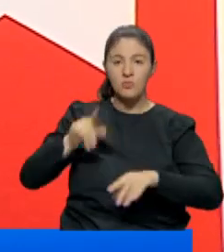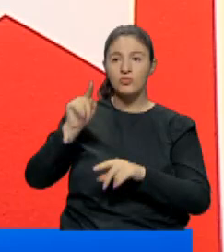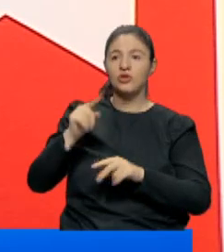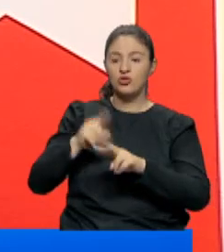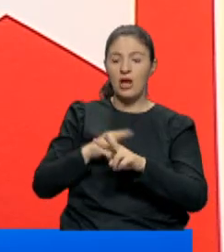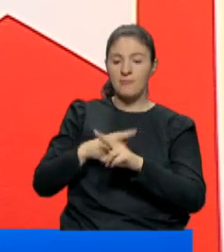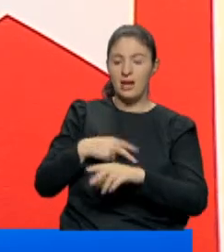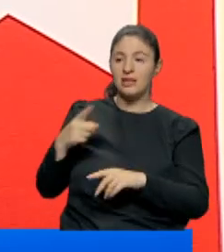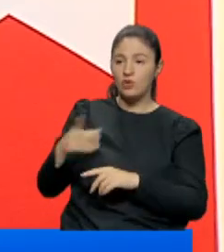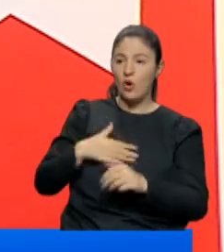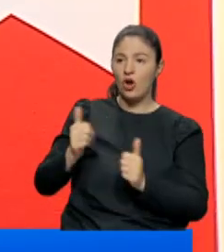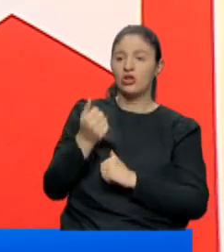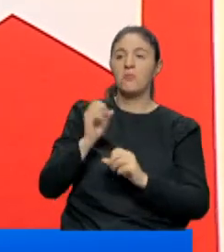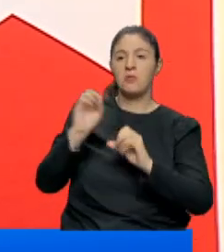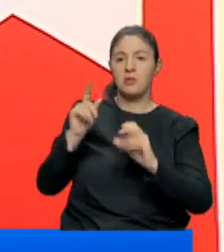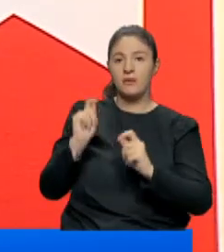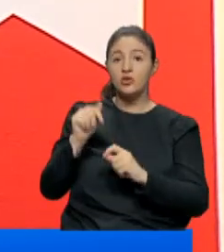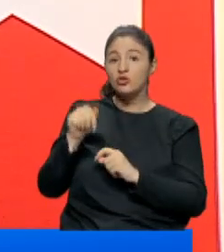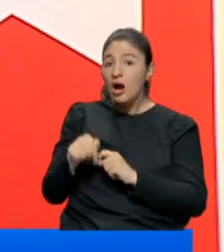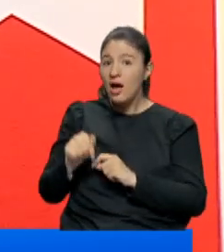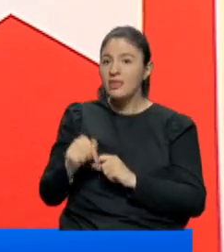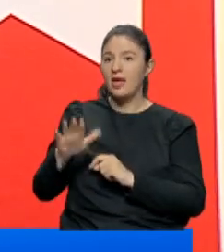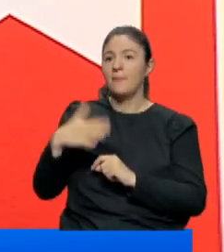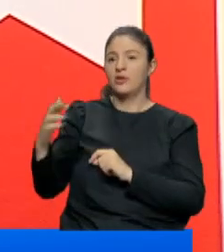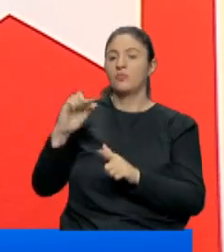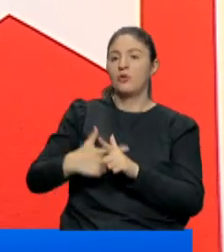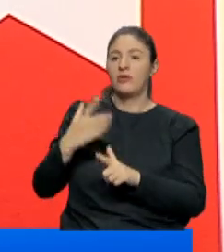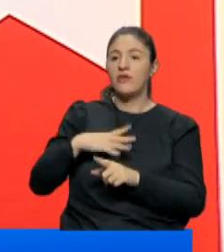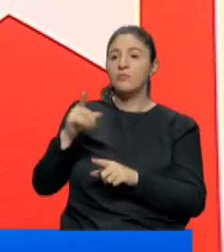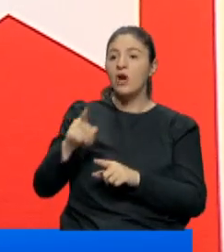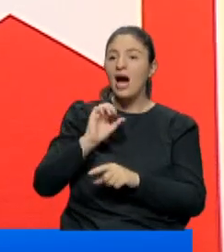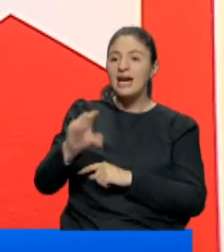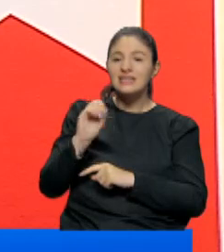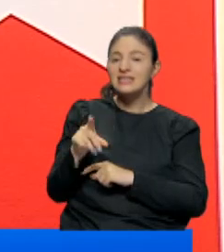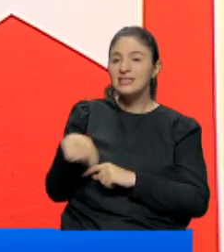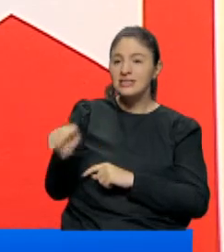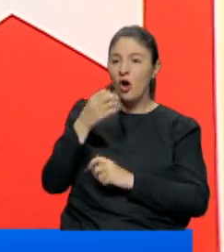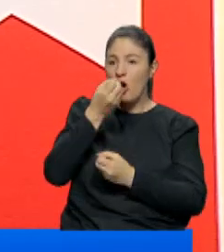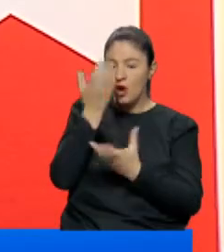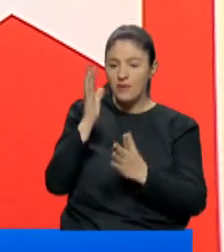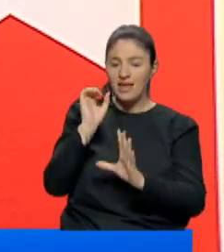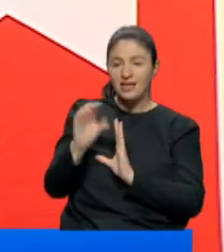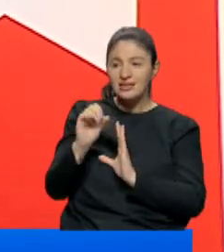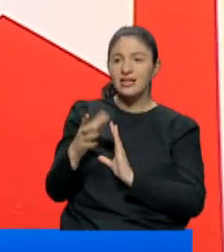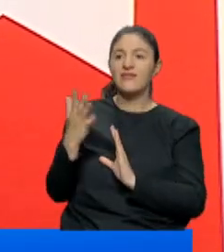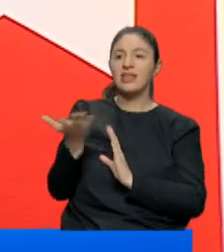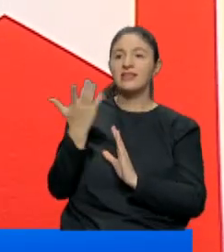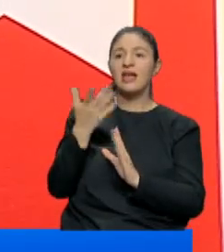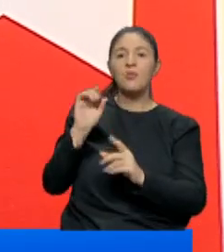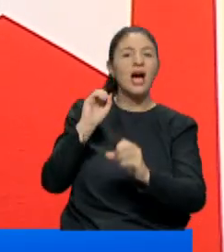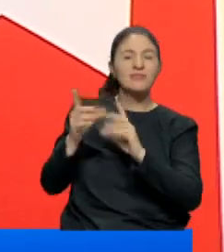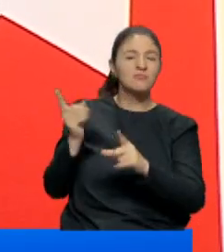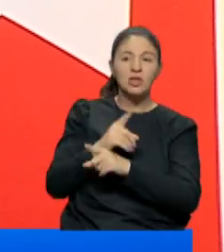yüreği belediyemizin öncülüğünde gönderdik ve şu anda başka projeler var bu açıkla Norman atıkları ve daha